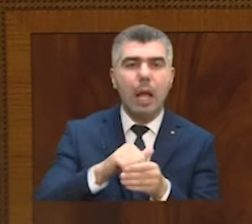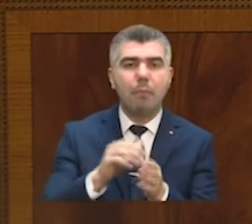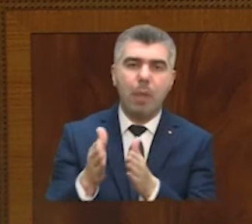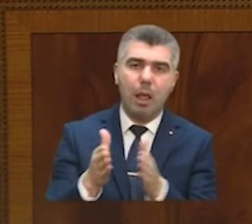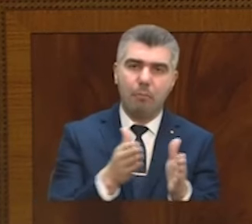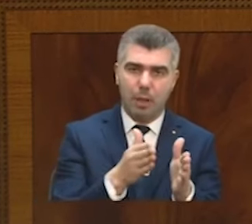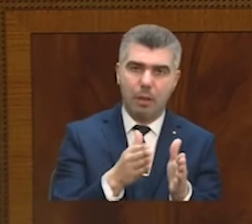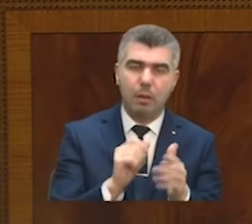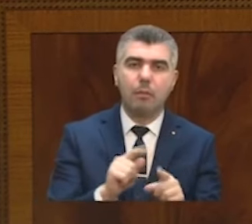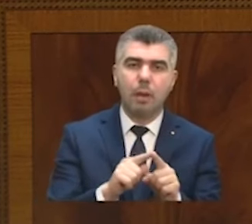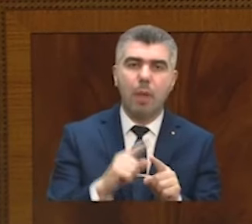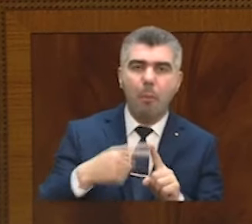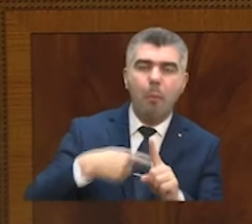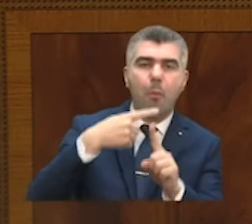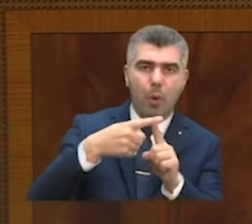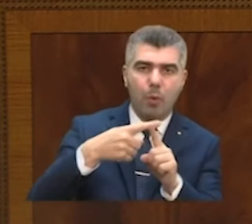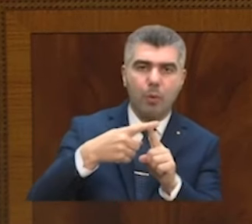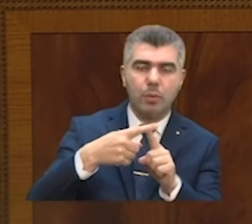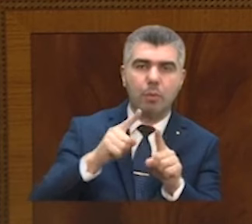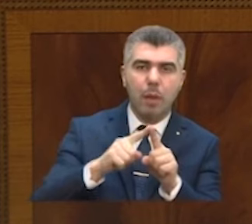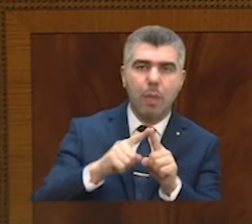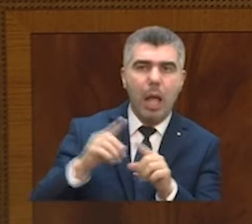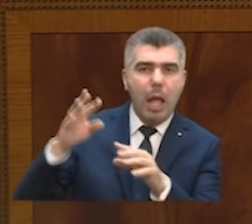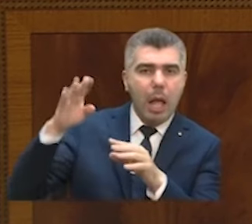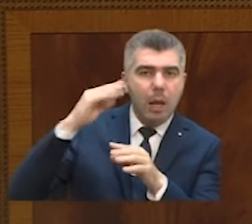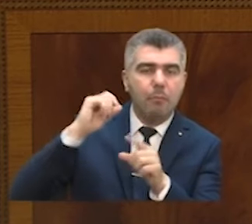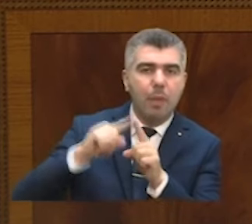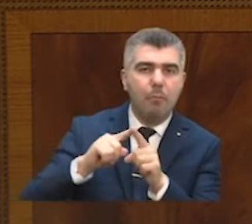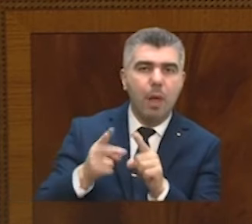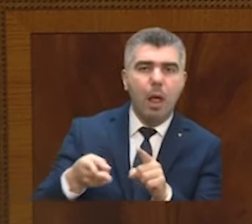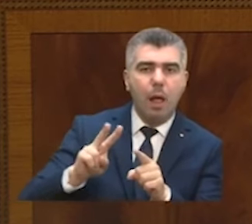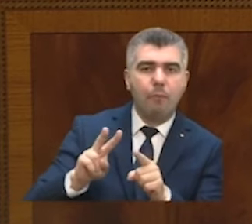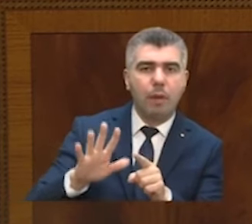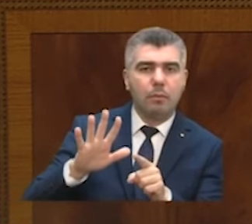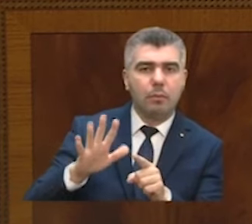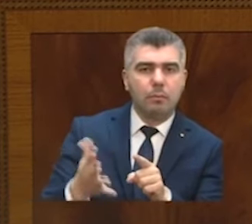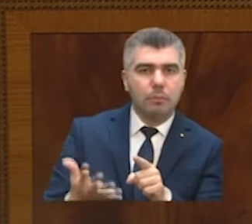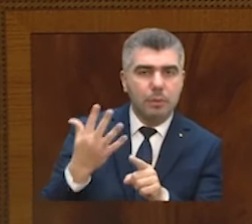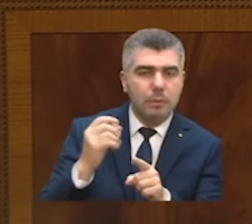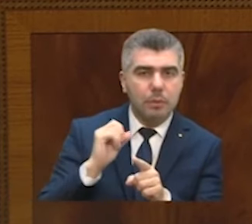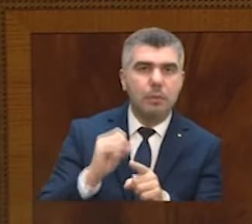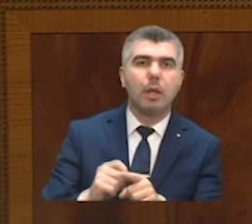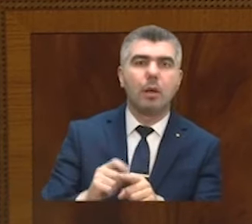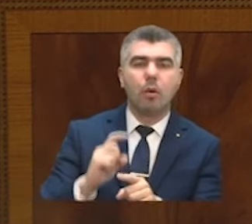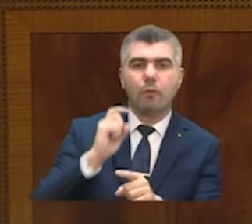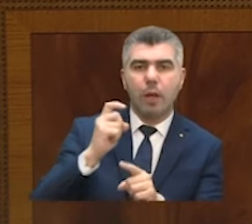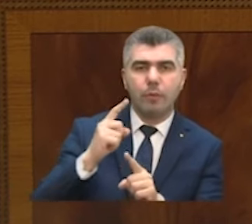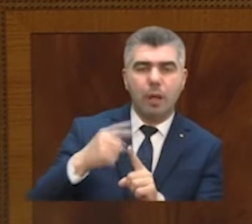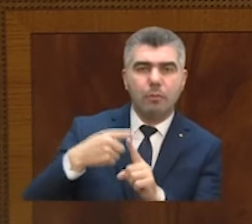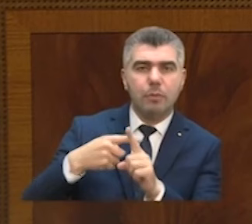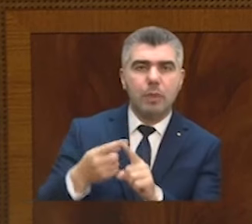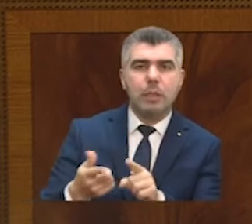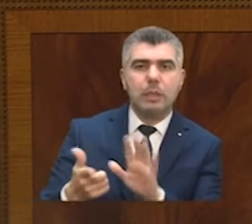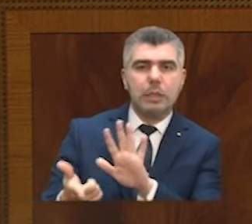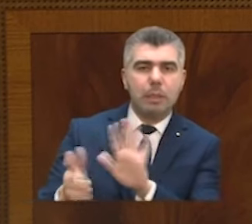ديالكم رفعتوا يعني السقف ودرتوا الوعود الحالمة و2500 درهم والحد الأدنى من الأجور